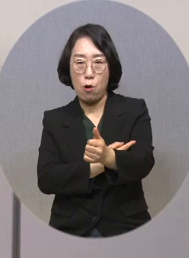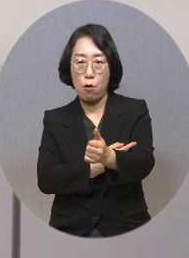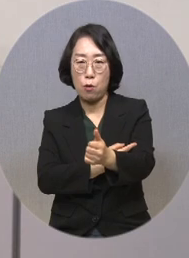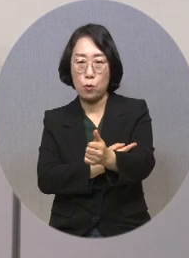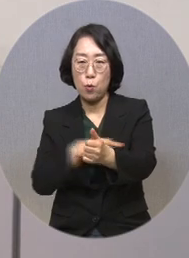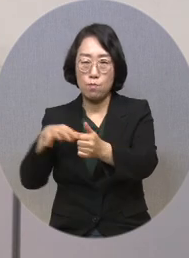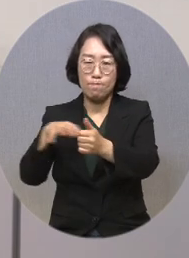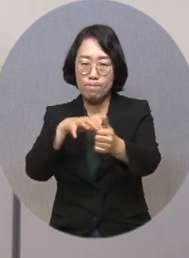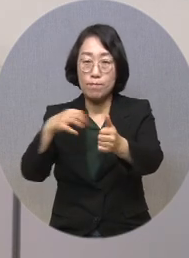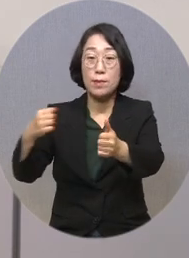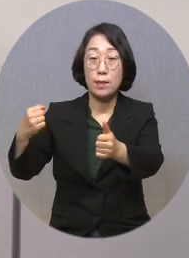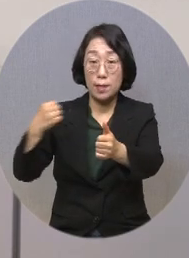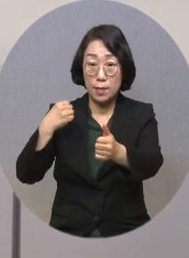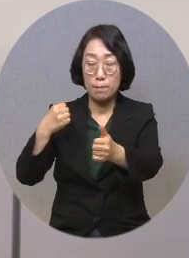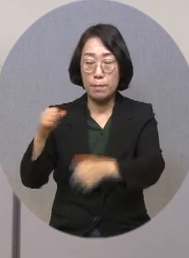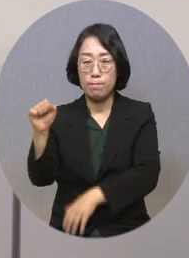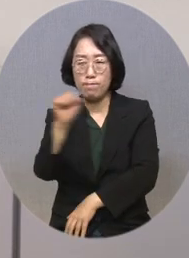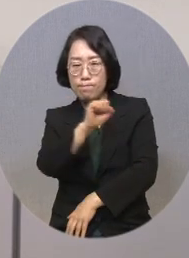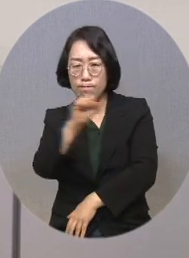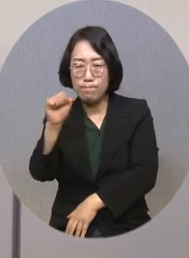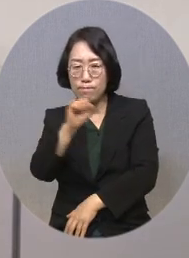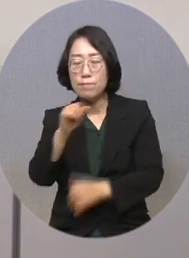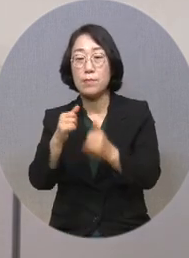갖춘 선장이 필요합니다.